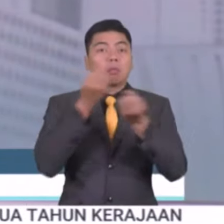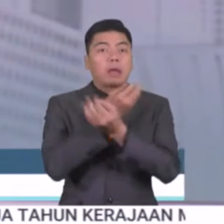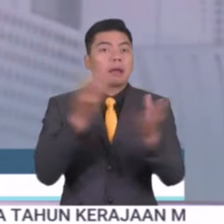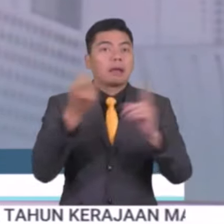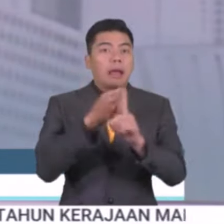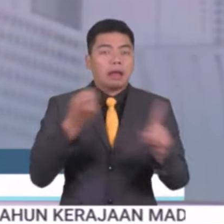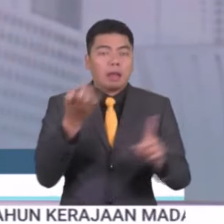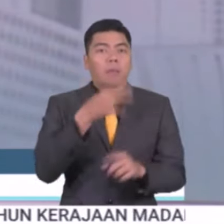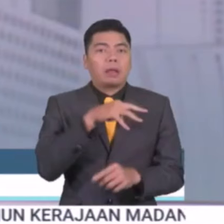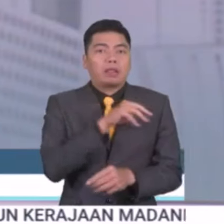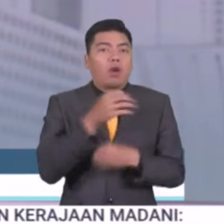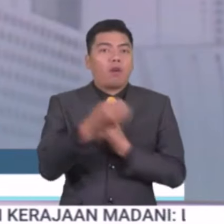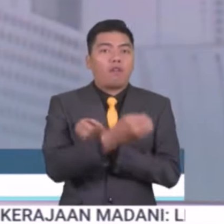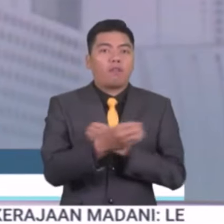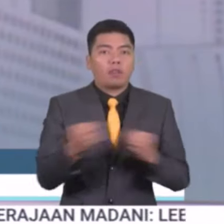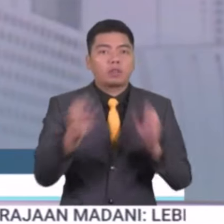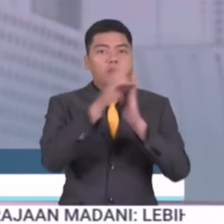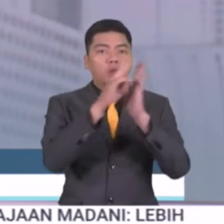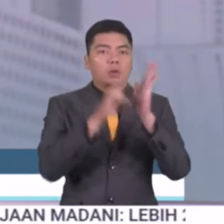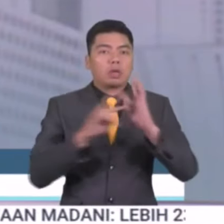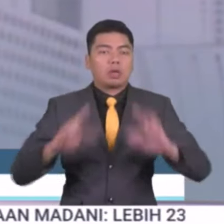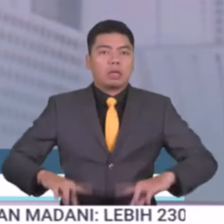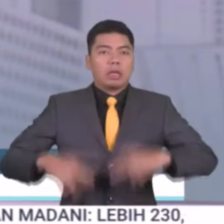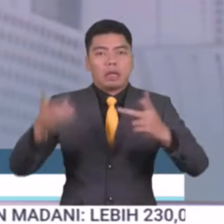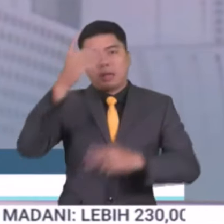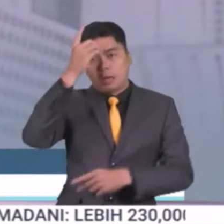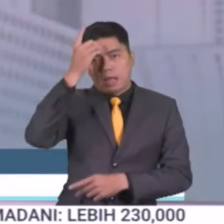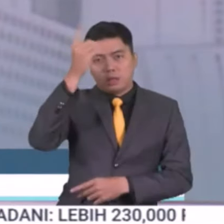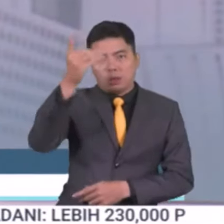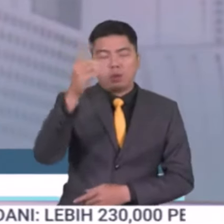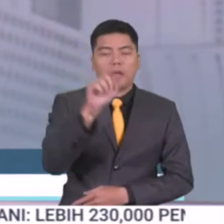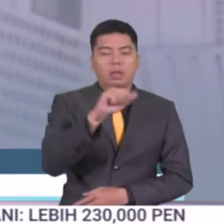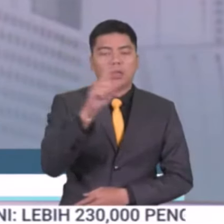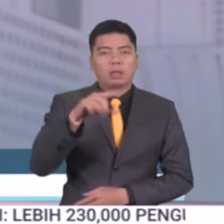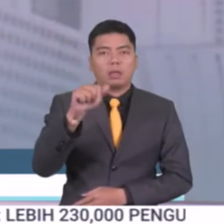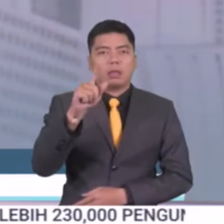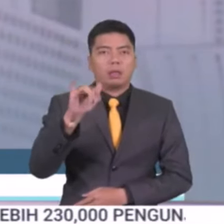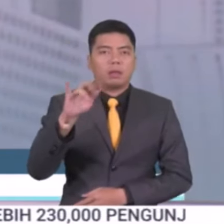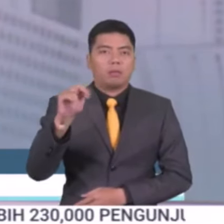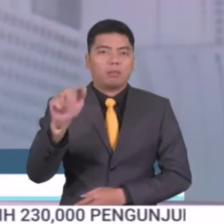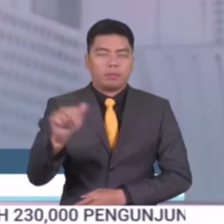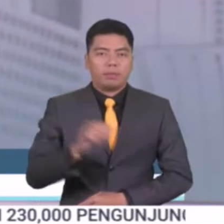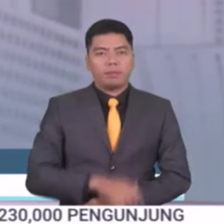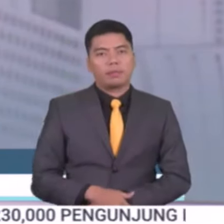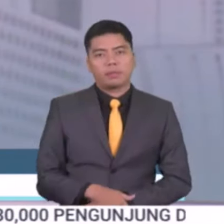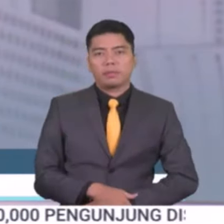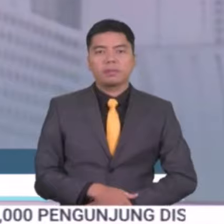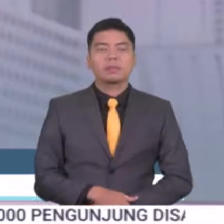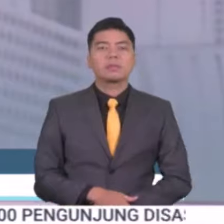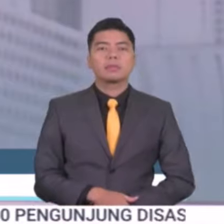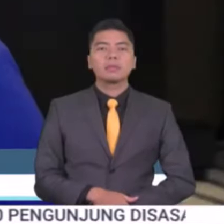di Jabatan Perdana Menteri, Undang-Undang dan Reformasi Institusi, Datuk Seri Azalina Uthman.